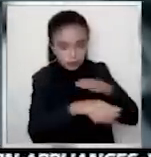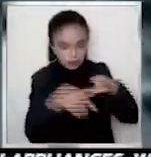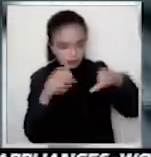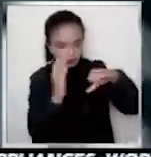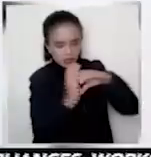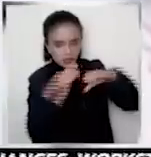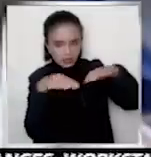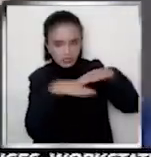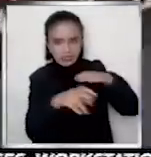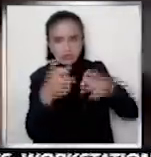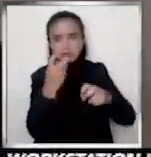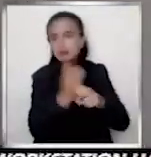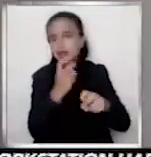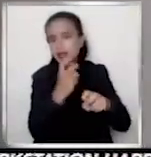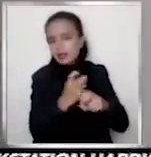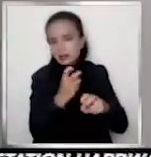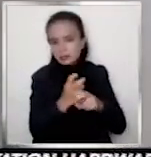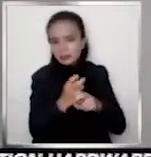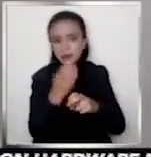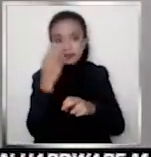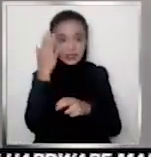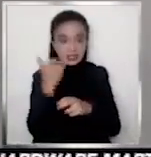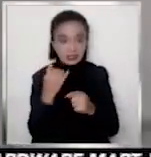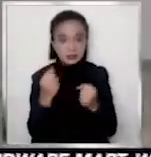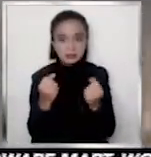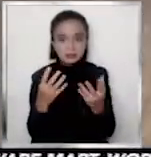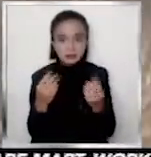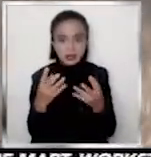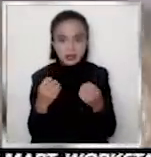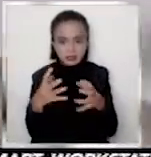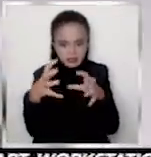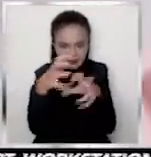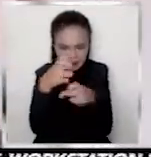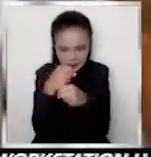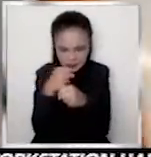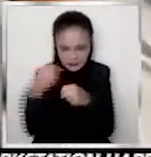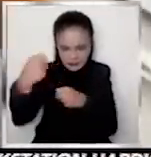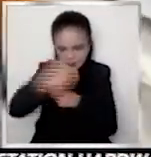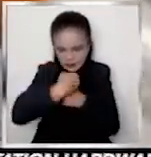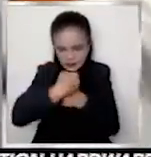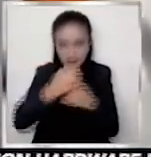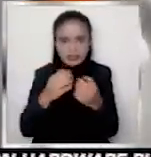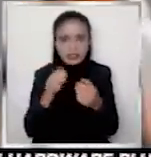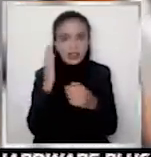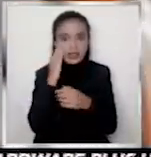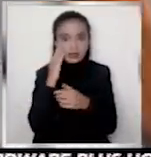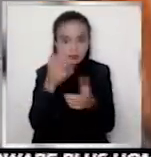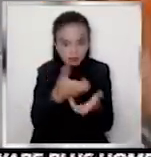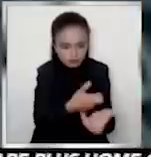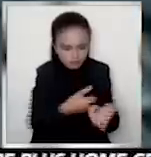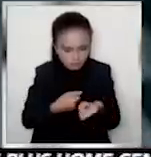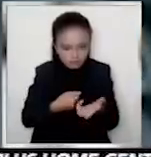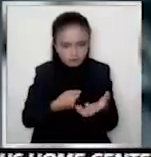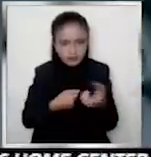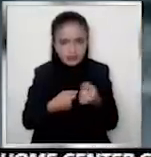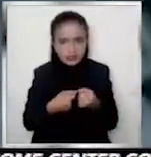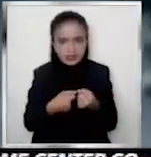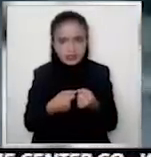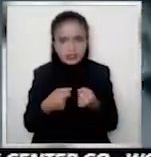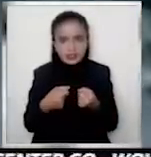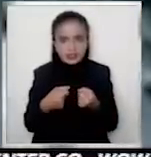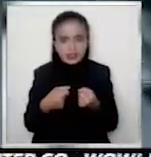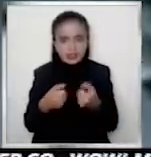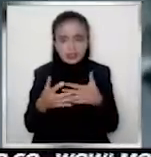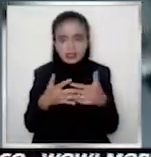mahirap talaga yan dahil marami siyang kakapitan dun. At alam mo yung paghila sa kanya, kahit na hindi siya